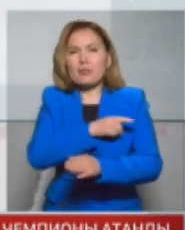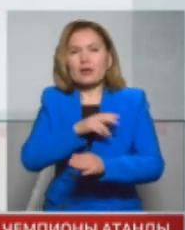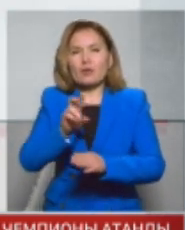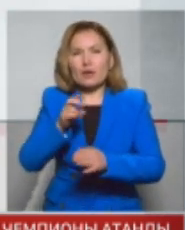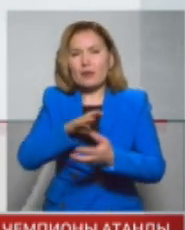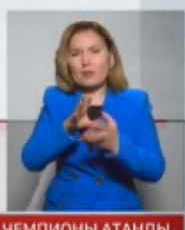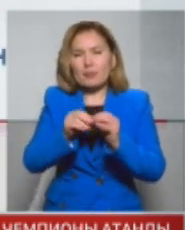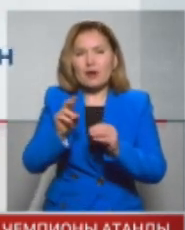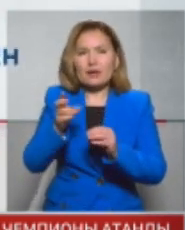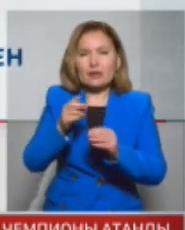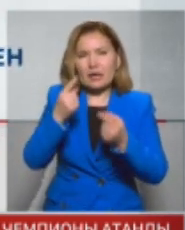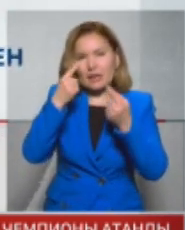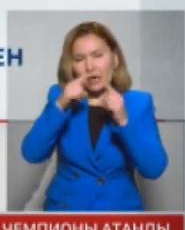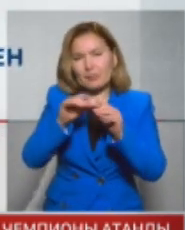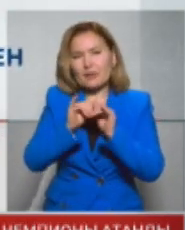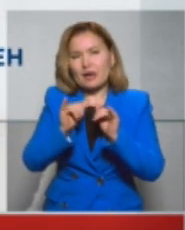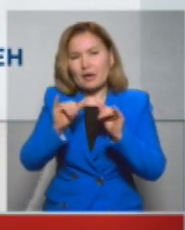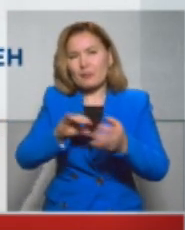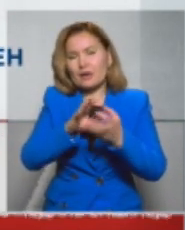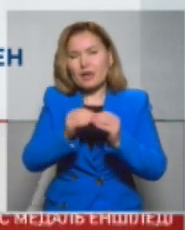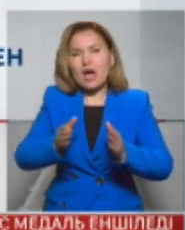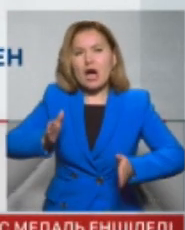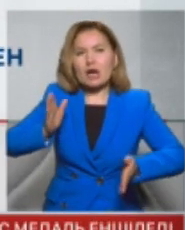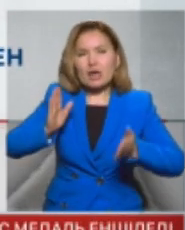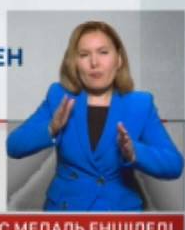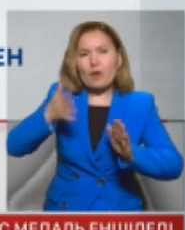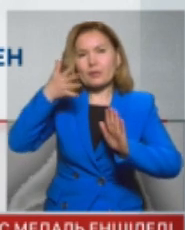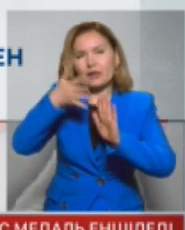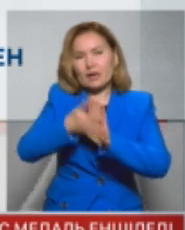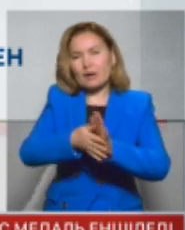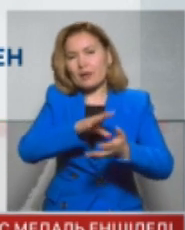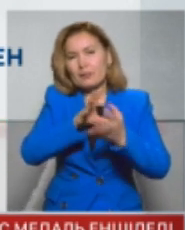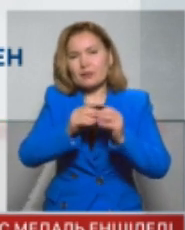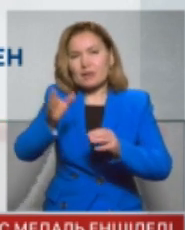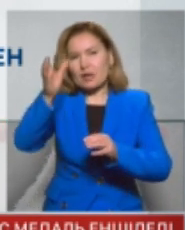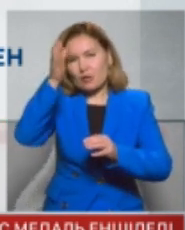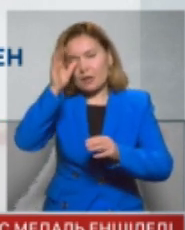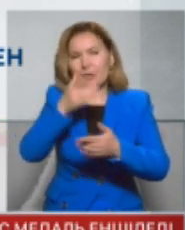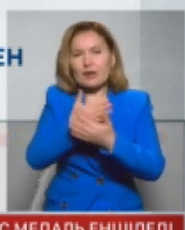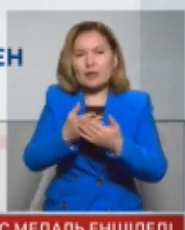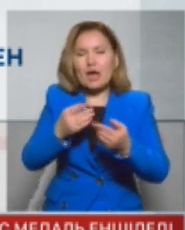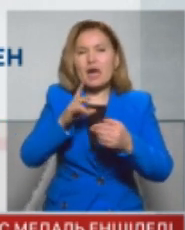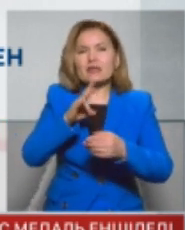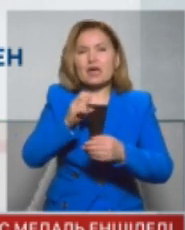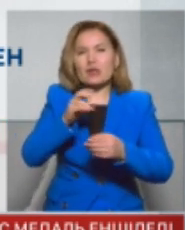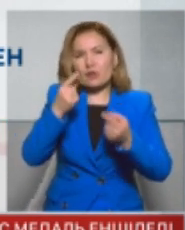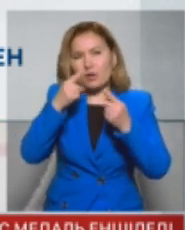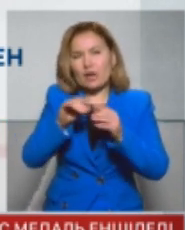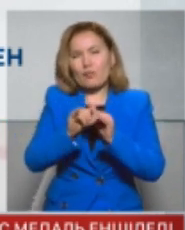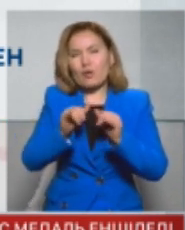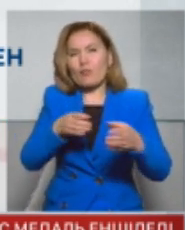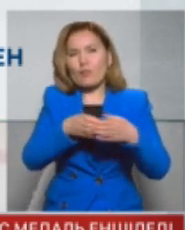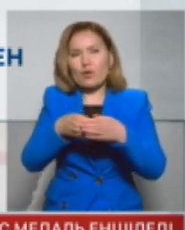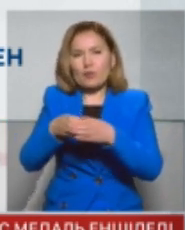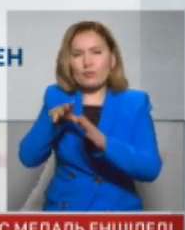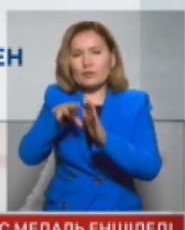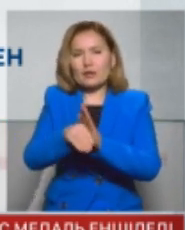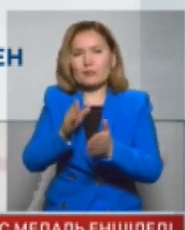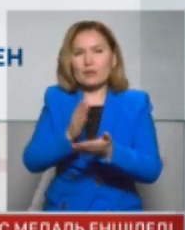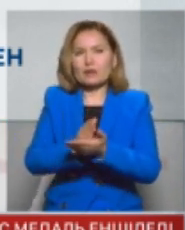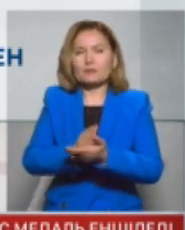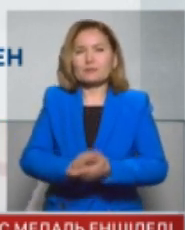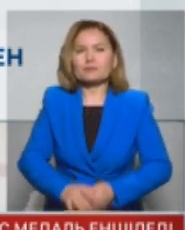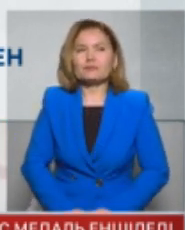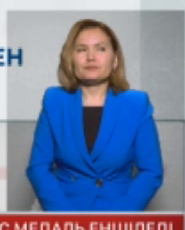медицина, биология және биотехнология, IT-технология, робототехника және психология мен нанотехнология бөлімдері бар.